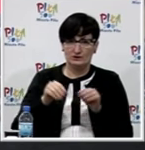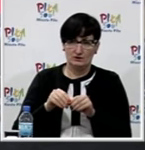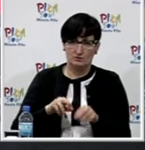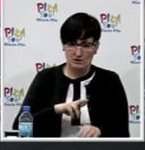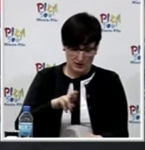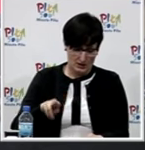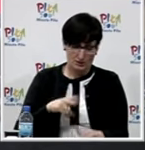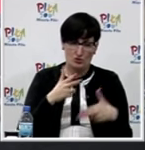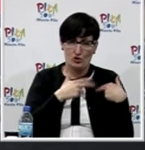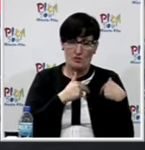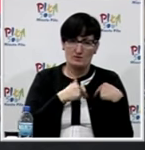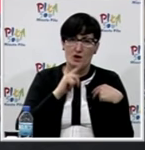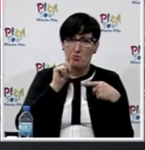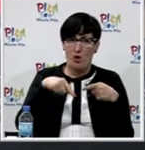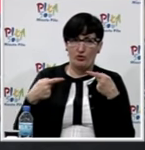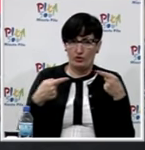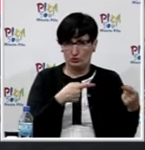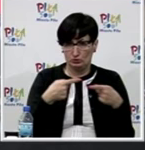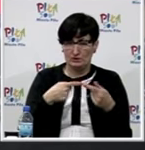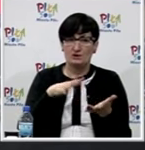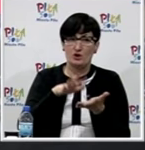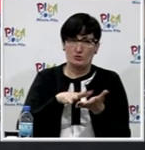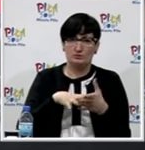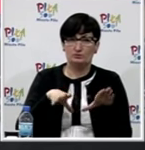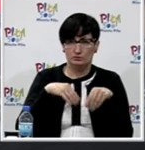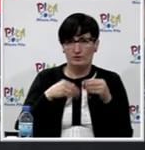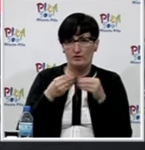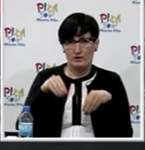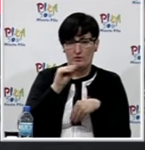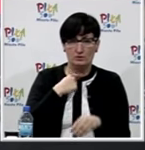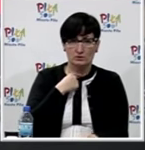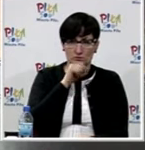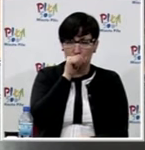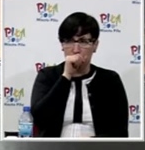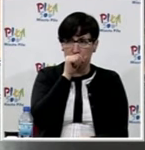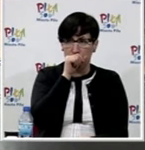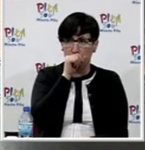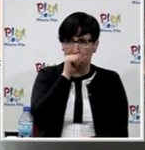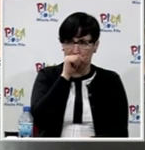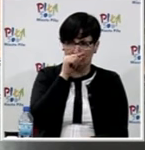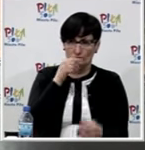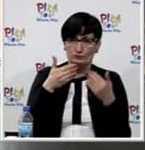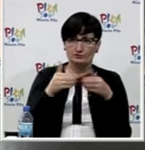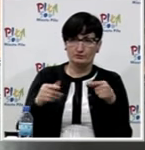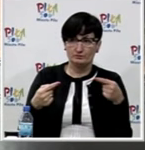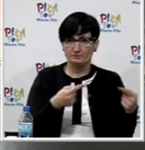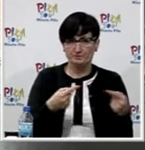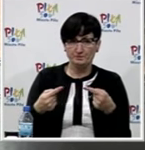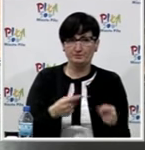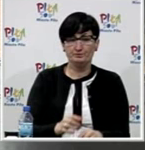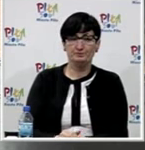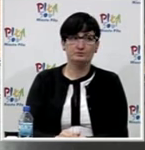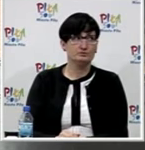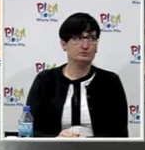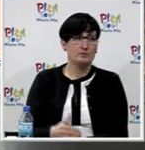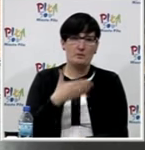Komisja po dyskusji zaopiniowała projekt pozytywnie większością głosów. Dziękuję bardzo. Otwieram dyskusję.